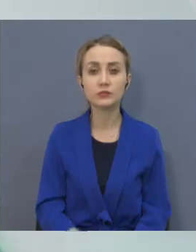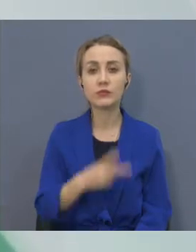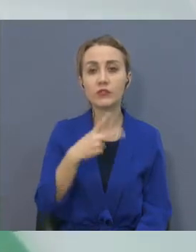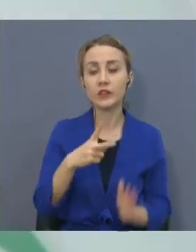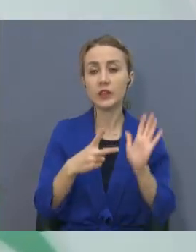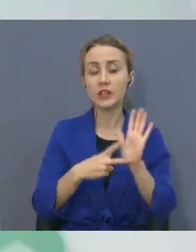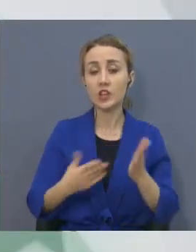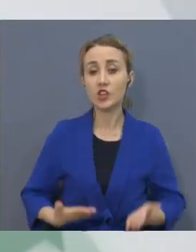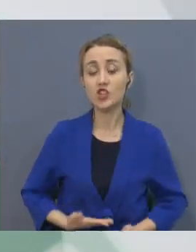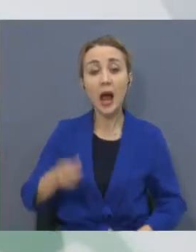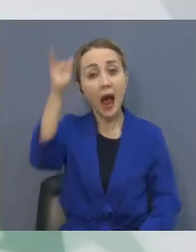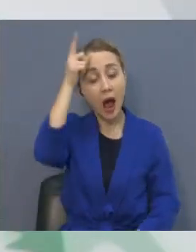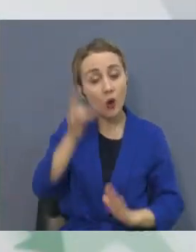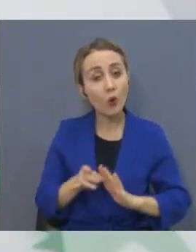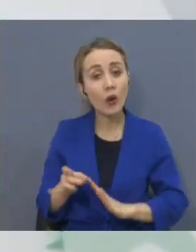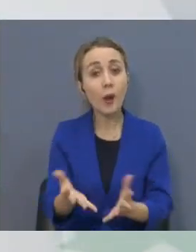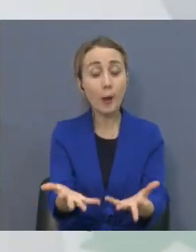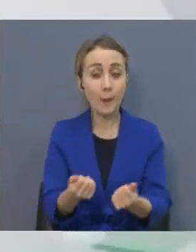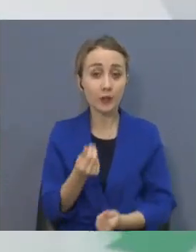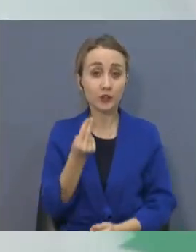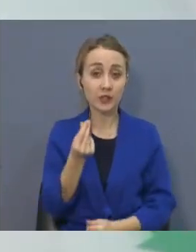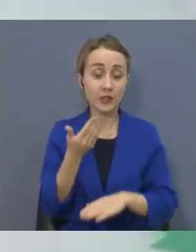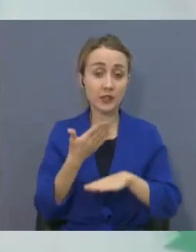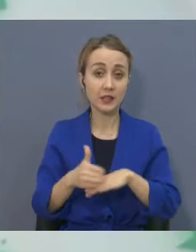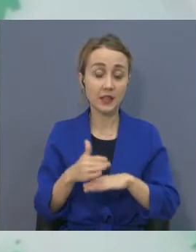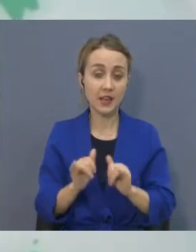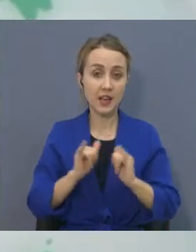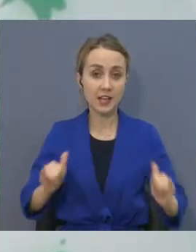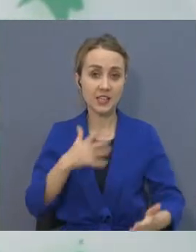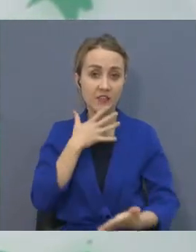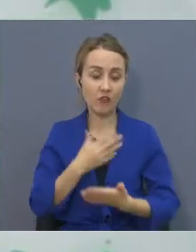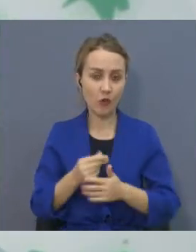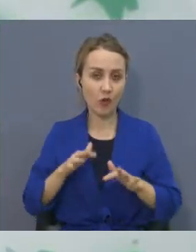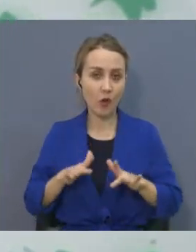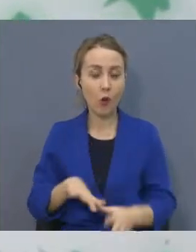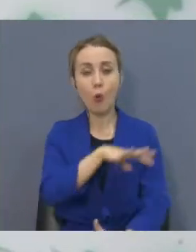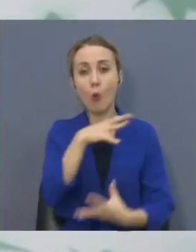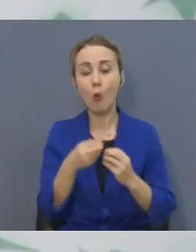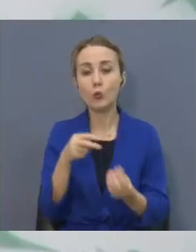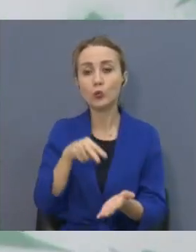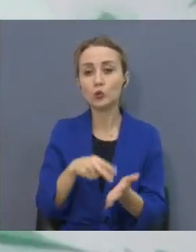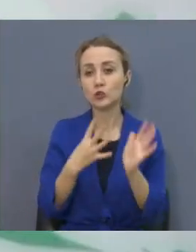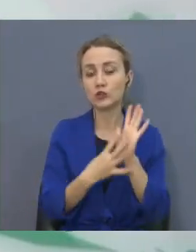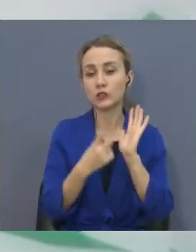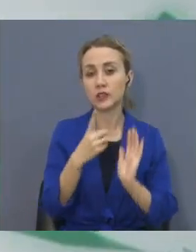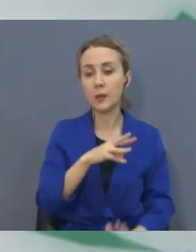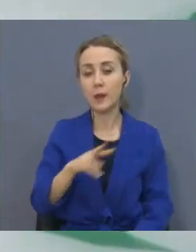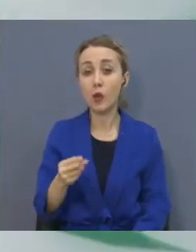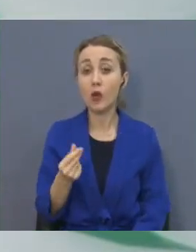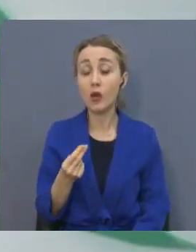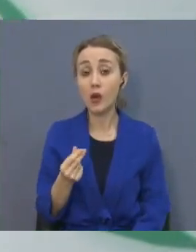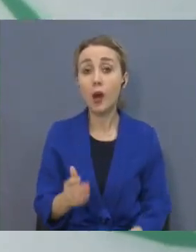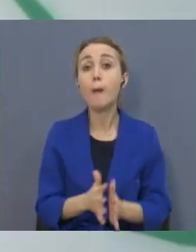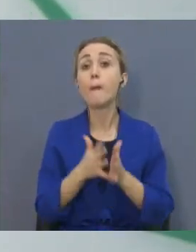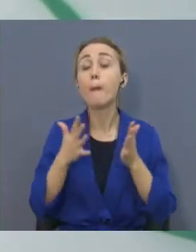27 жителям Акольского района удалось получить денежные кредиты на развитие собственного дела. Общая сумма средств – 91 миллион тенге.